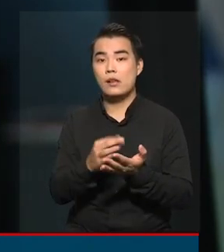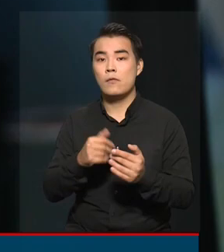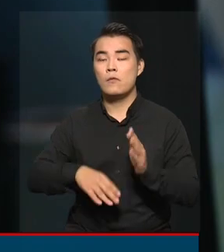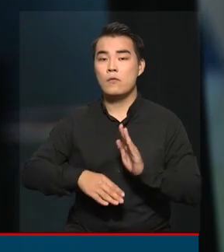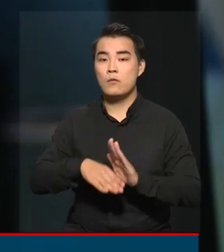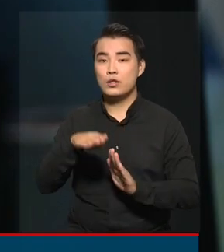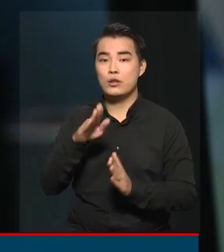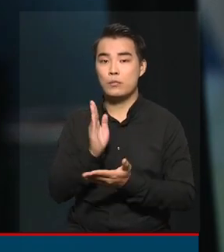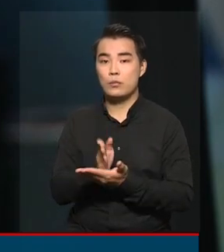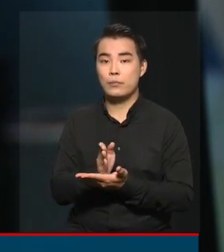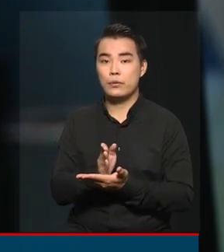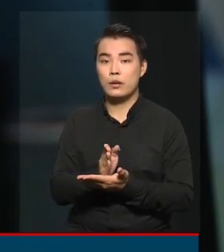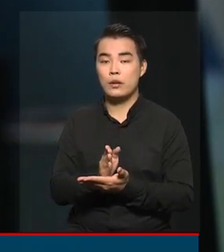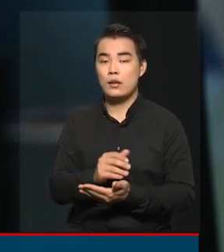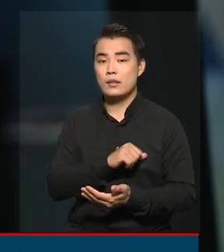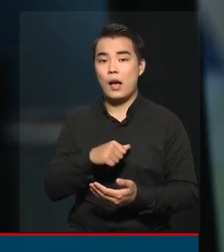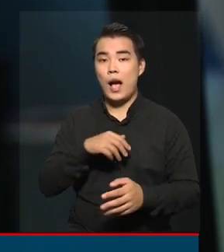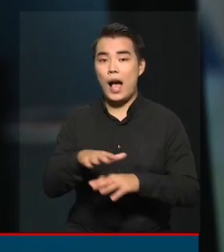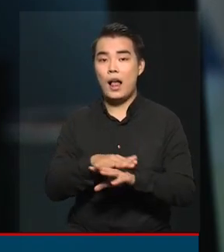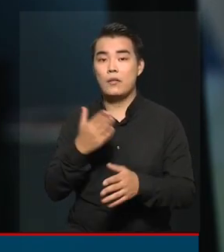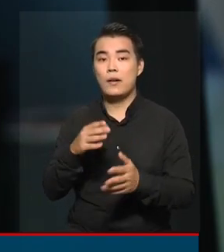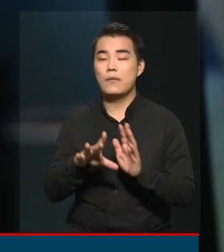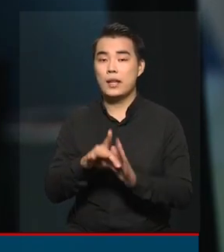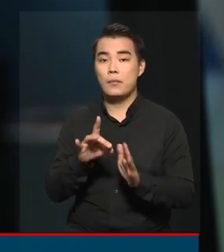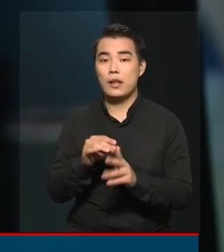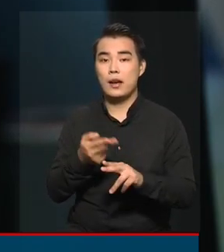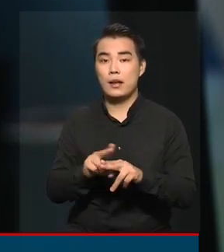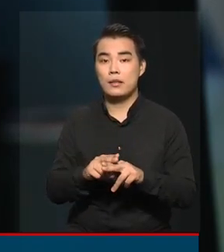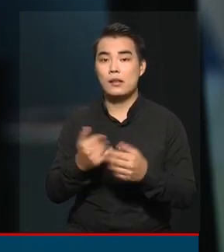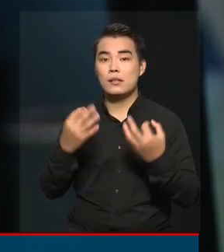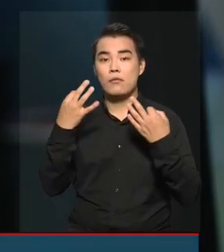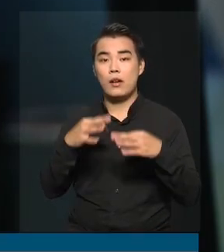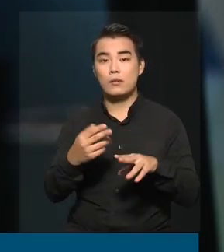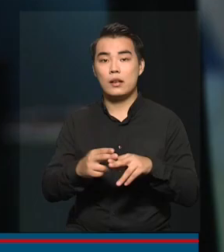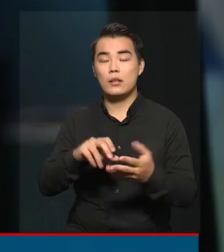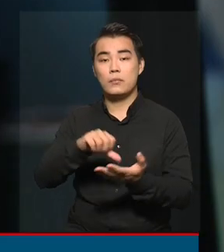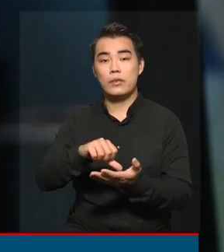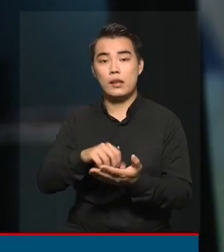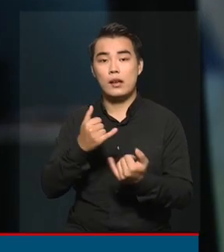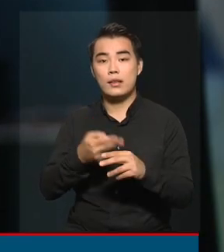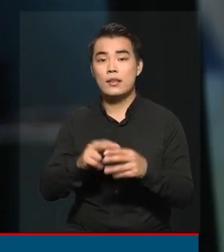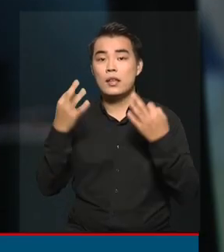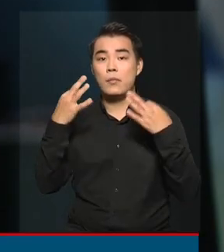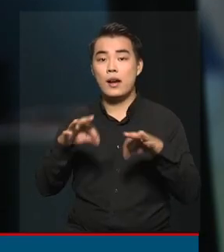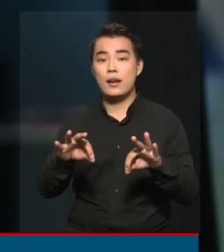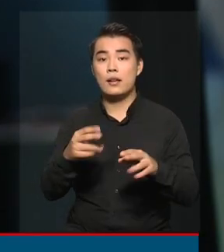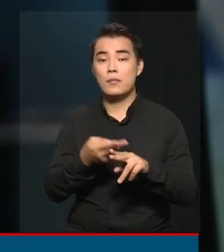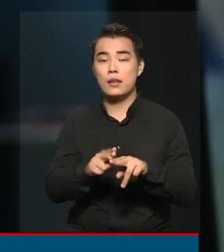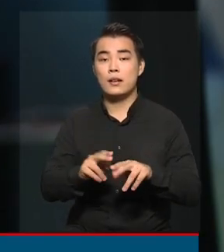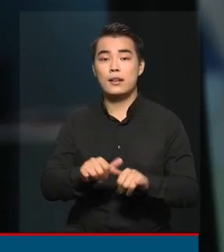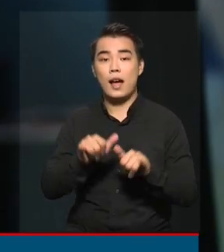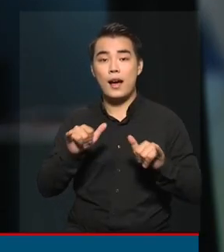жаңағы әлдеқайда жоғары болады. Және де халықтың осы сайлау арқылы осы саяси науқанға қатысу, демократияны дамытудың барлығы